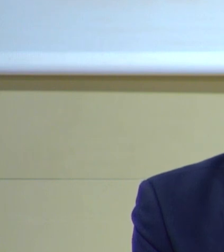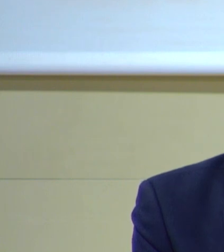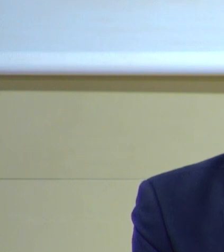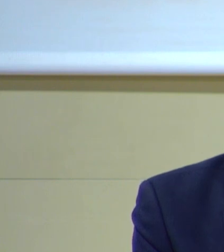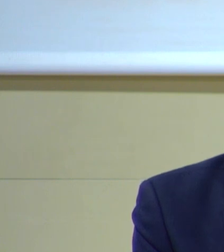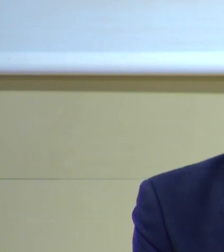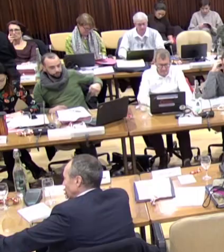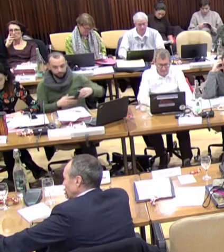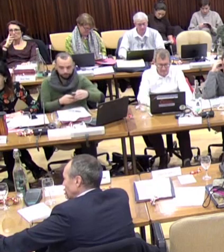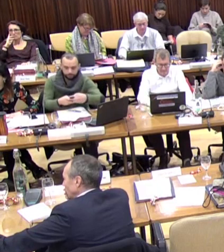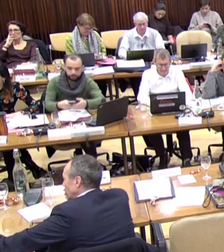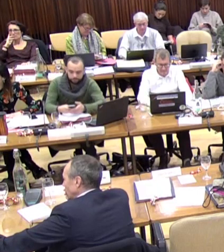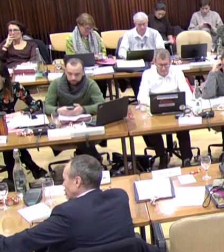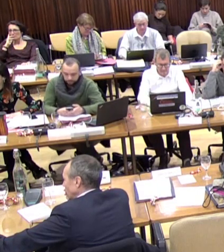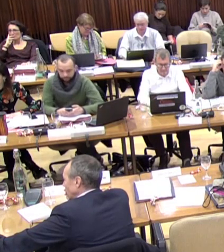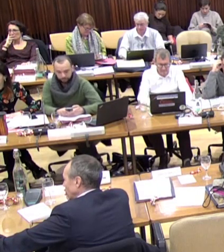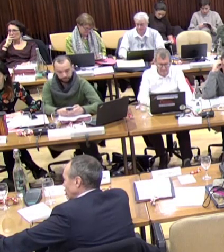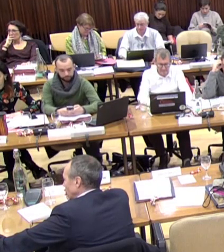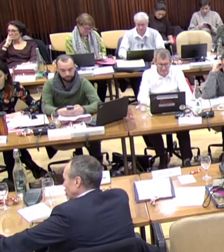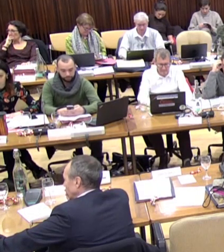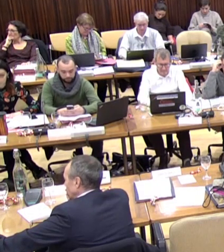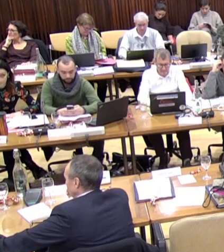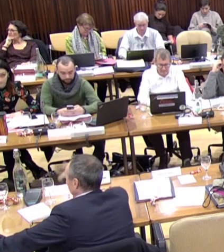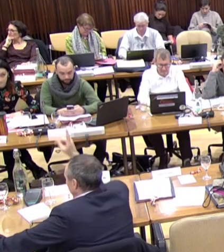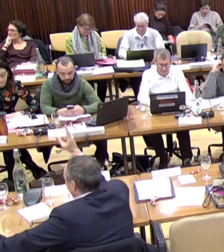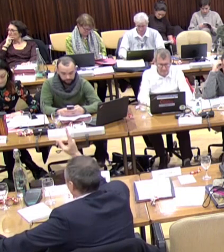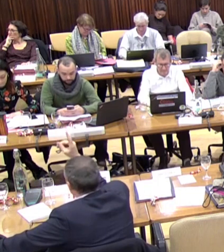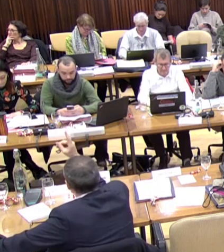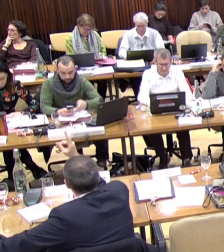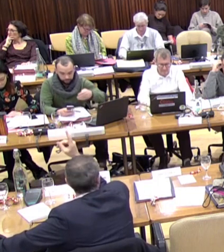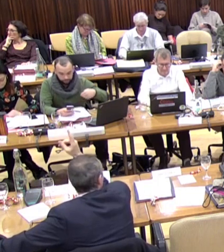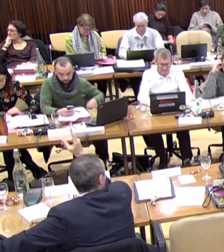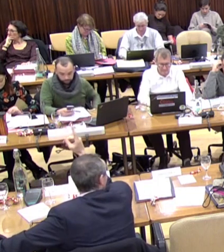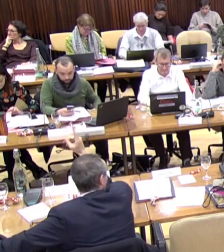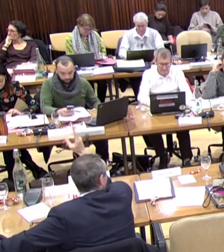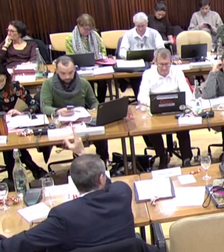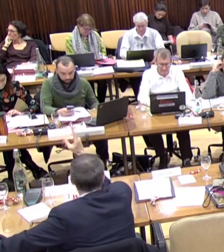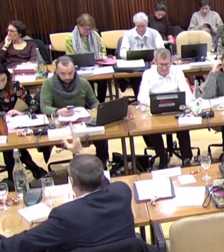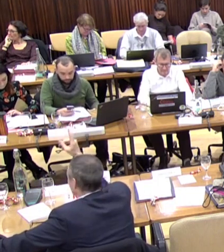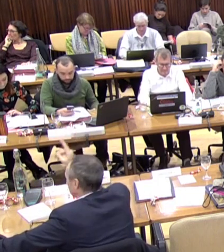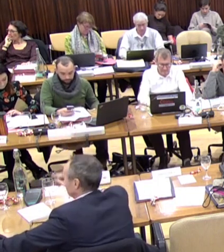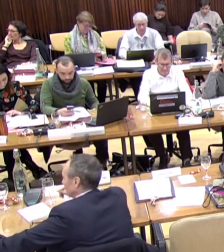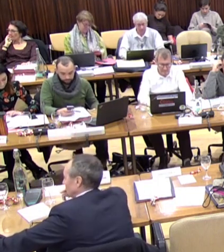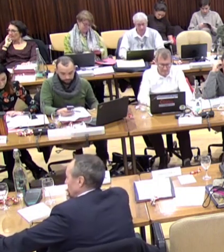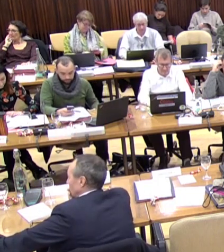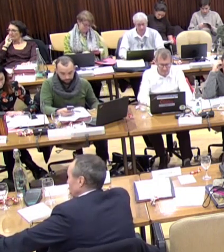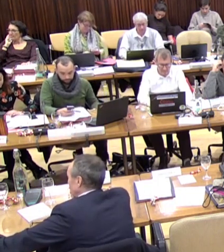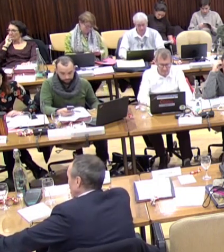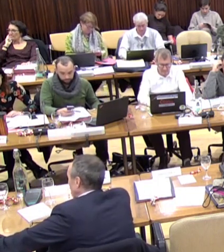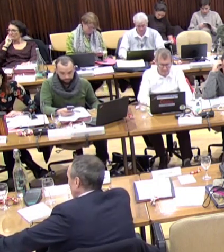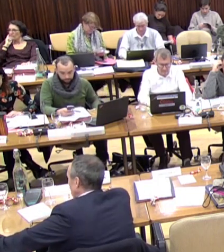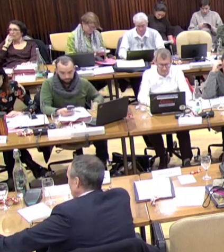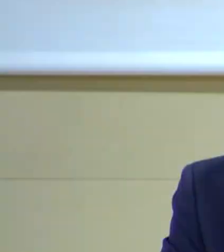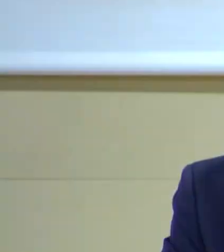et de rp qui votent contre qui votent pour rgr gpr cge délibération adoptée 61